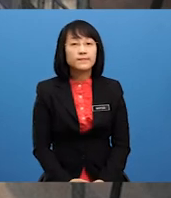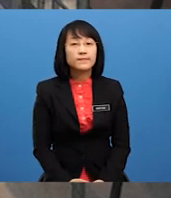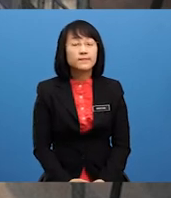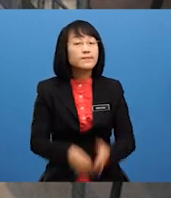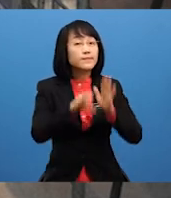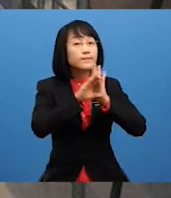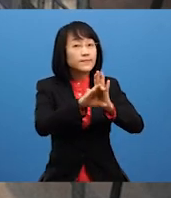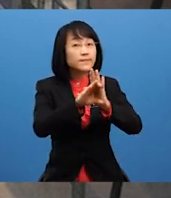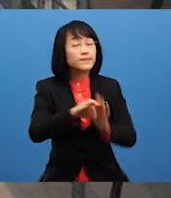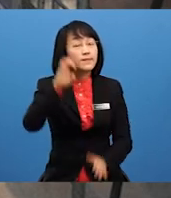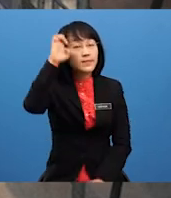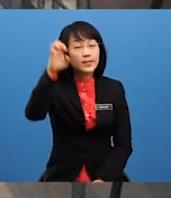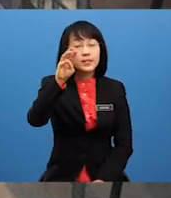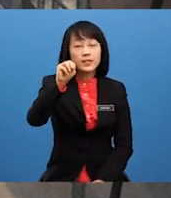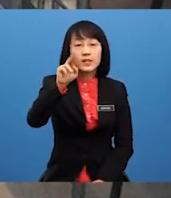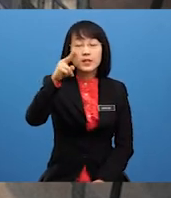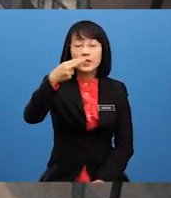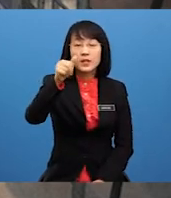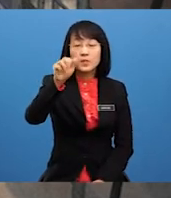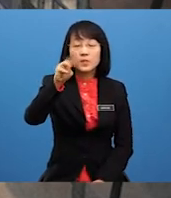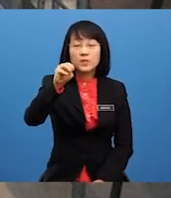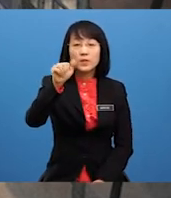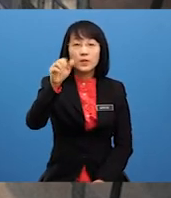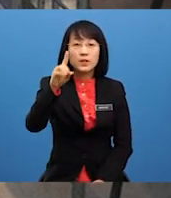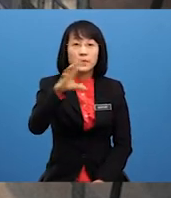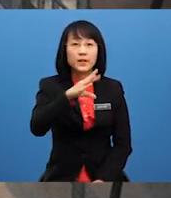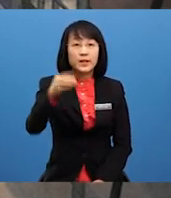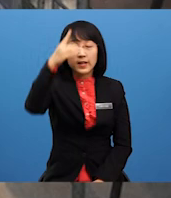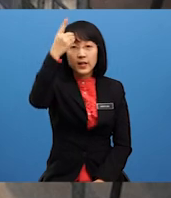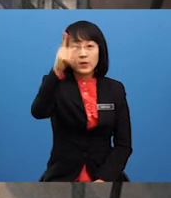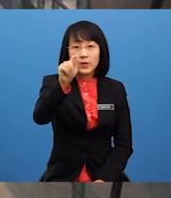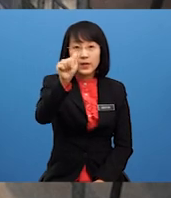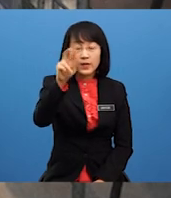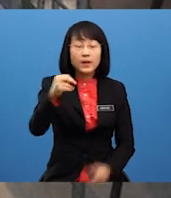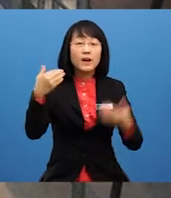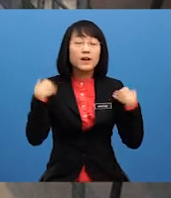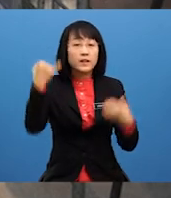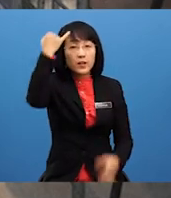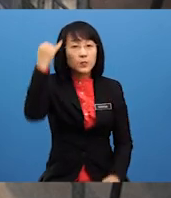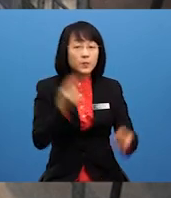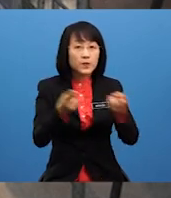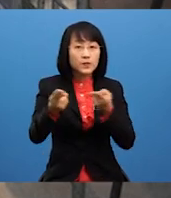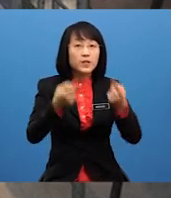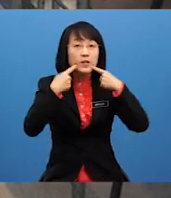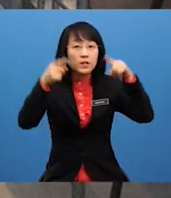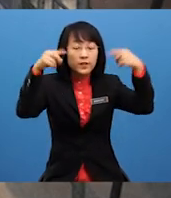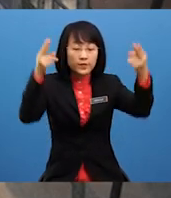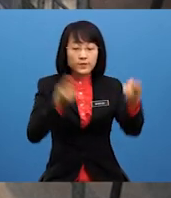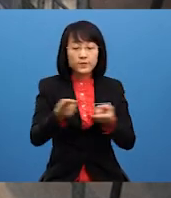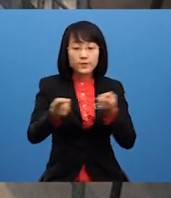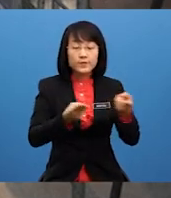Sebagai contoh, Encik Muhammad dan Datuk Tan mempunyai ilmu pengurusan telah berjaya